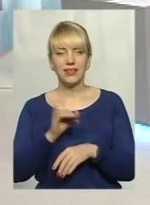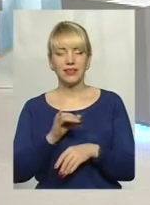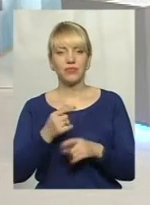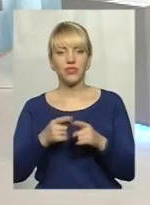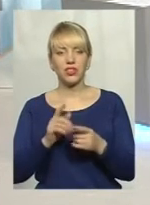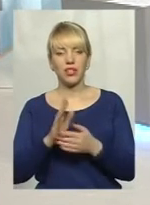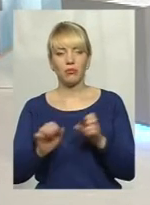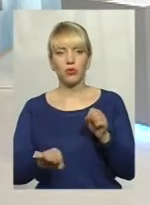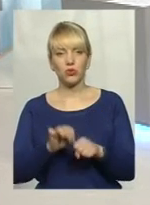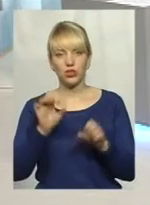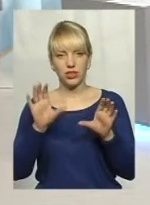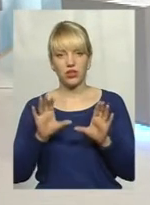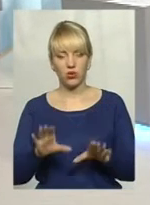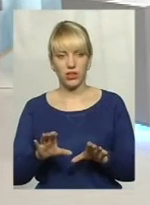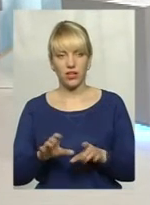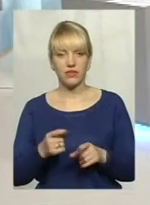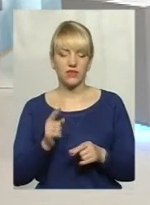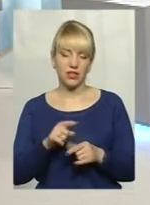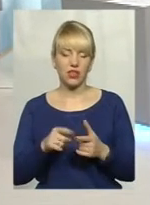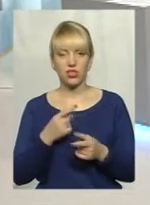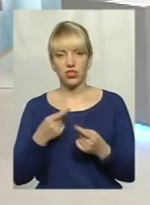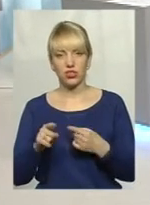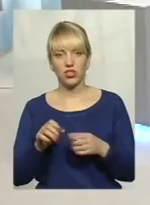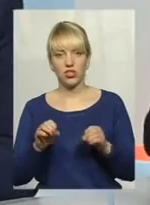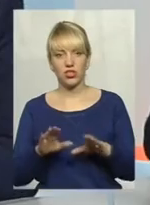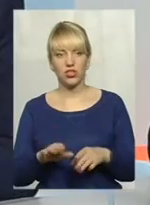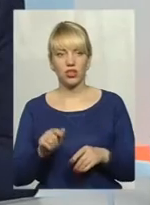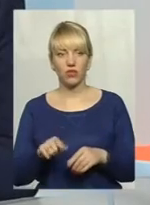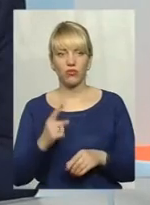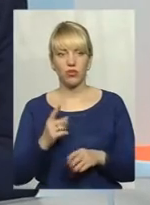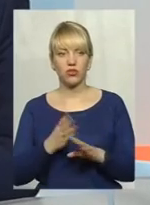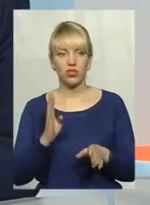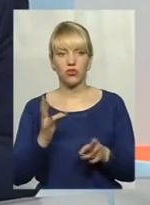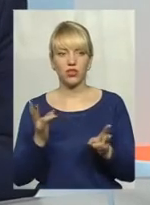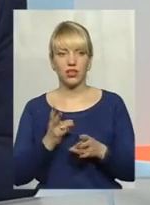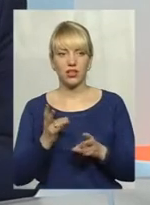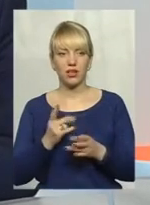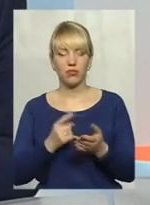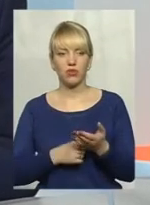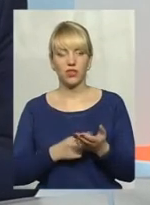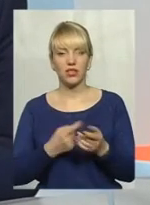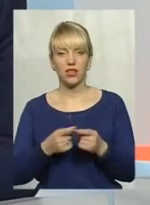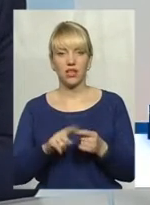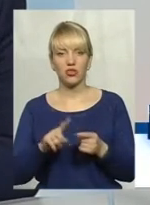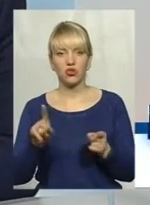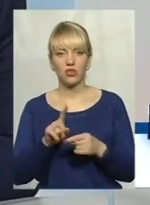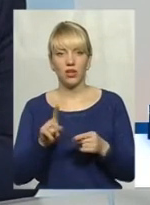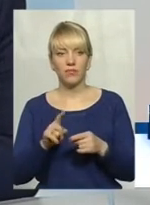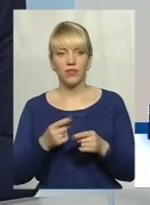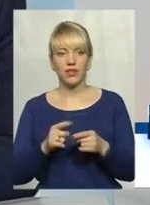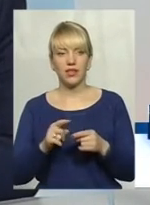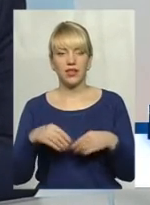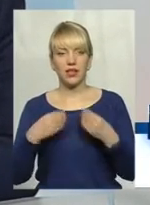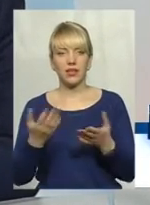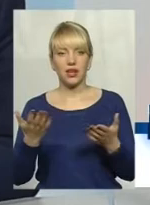він є порушенням законодавства, те чи інше рішення. Тут в першу чергу потрібно доводити не те, що завдана якась